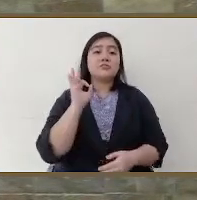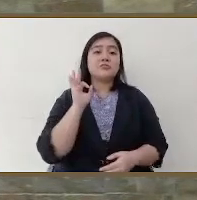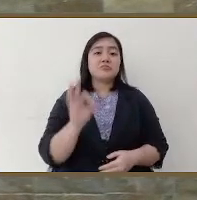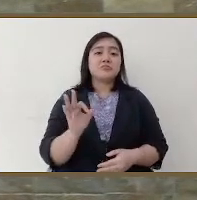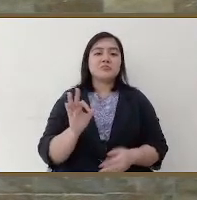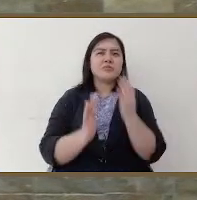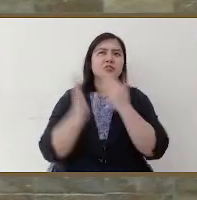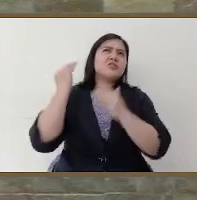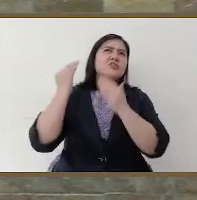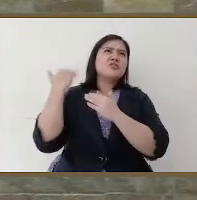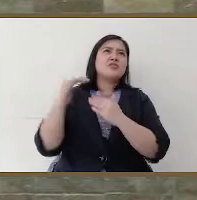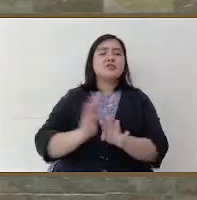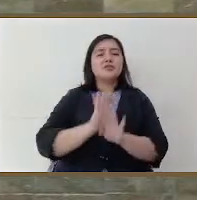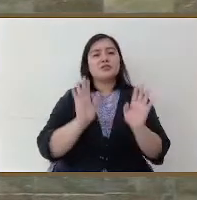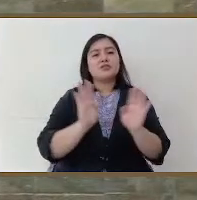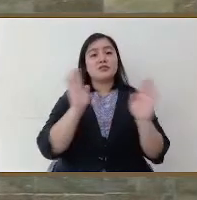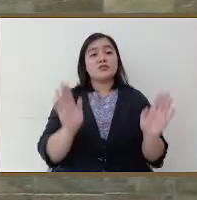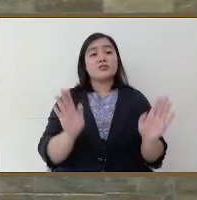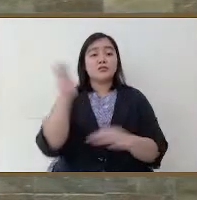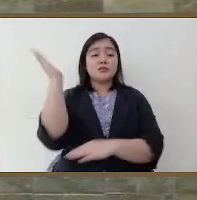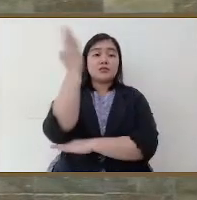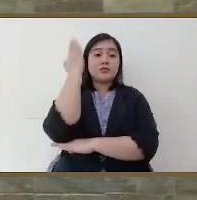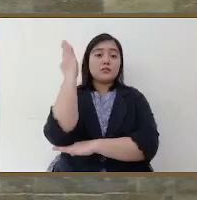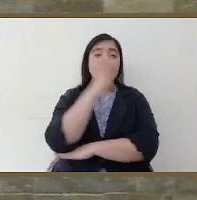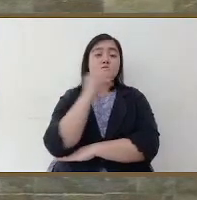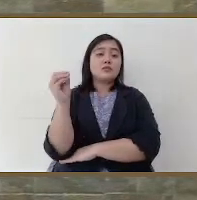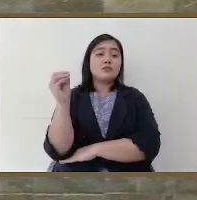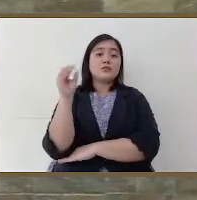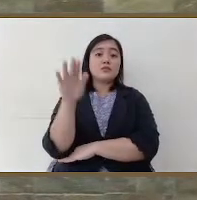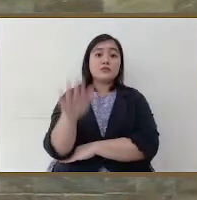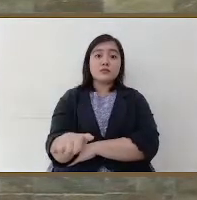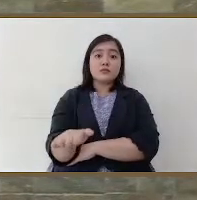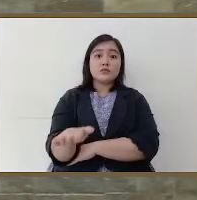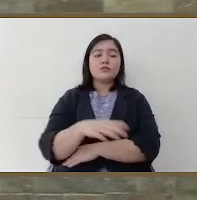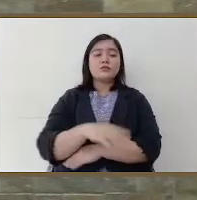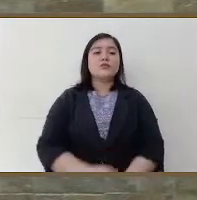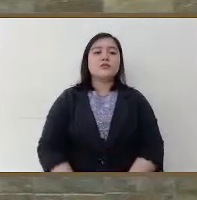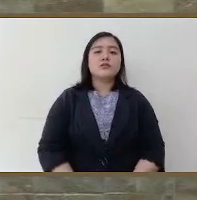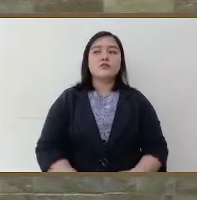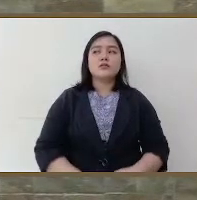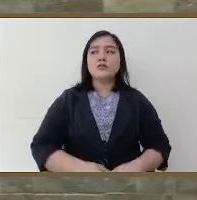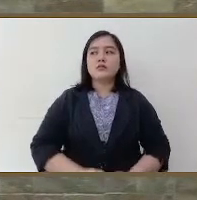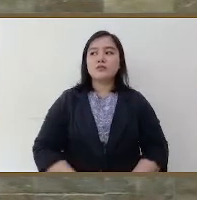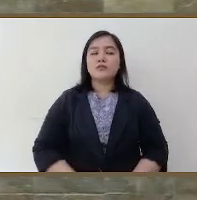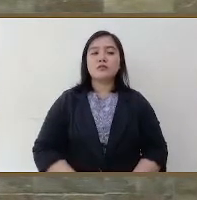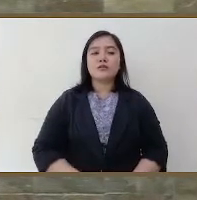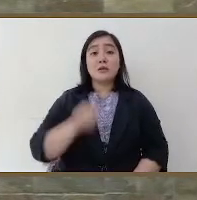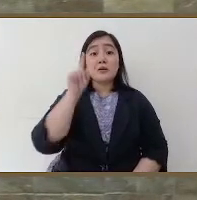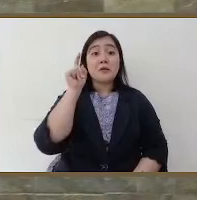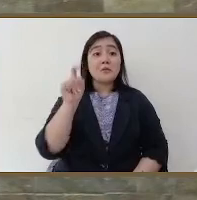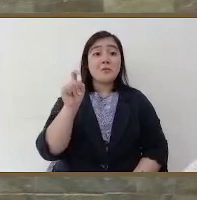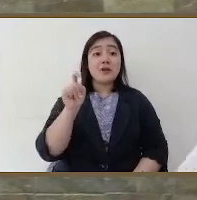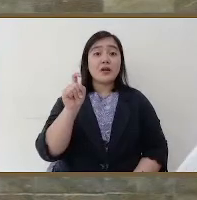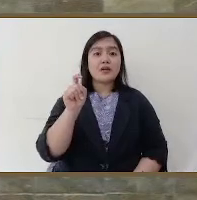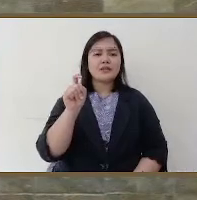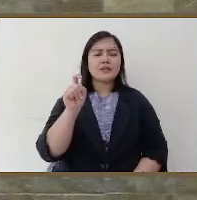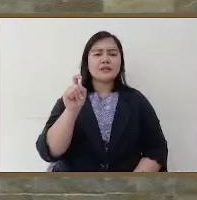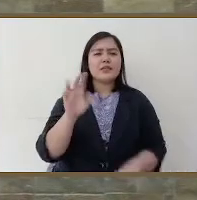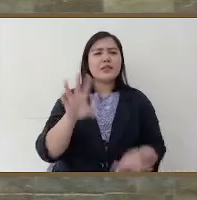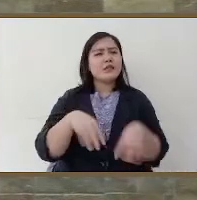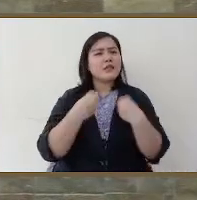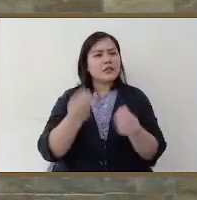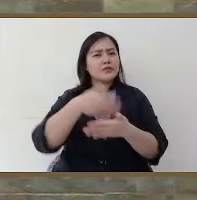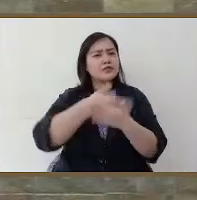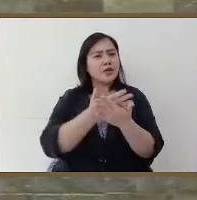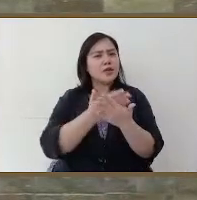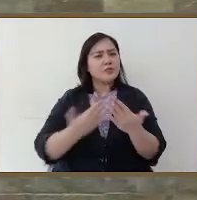And ako po ay naniniwala na merong kinakailangan po tayong ibigay sa Panginoon, mga kapatid. You know,